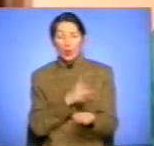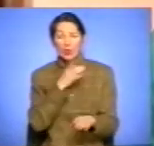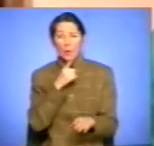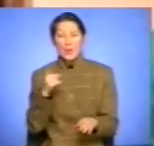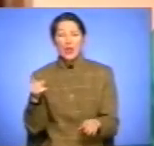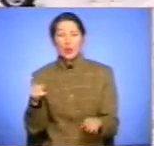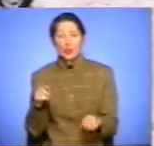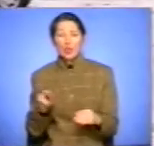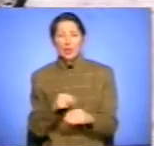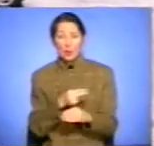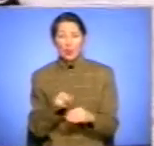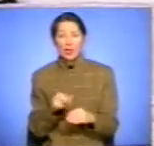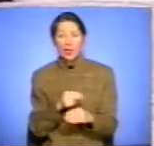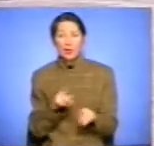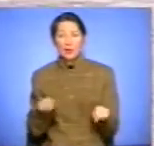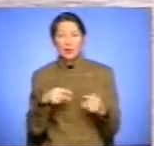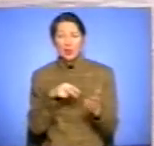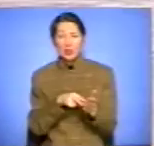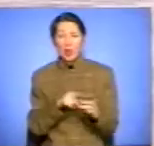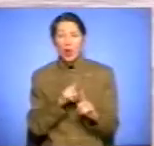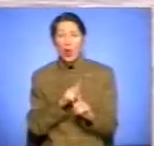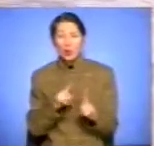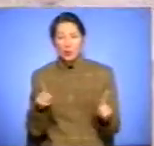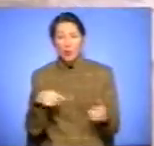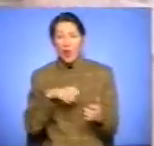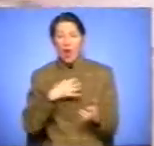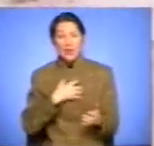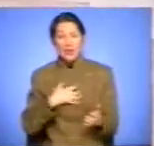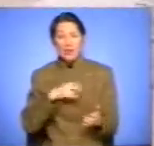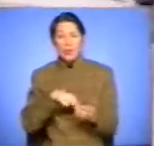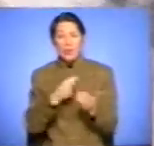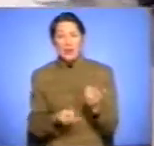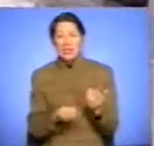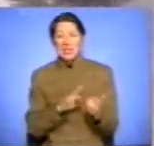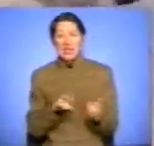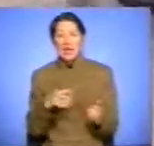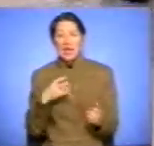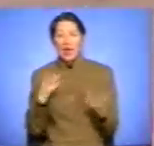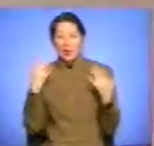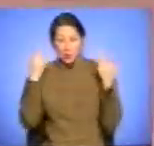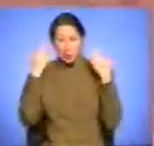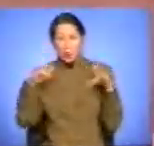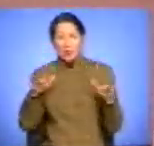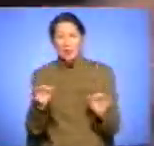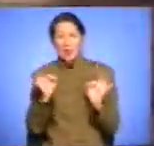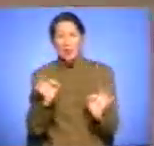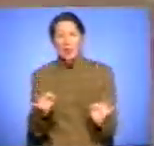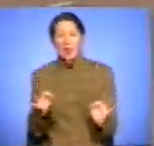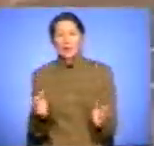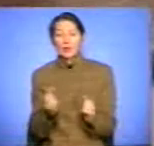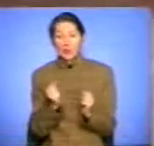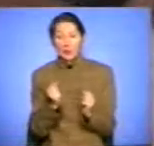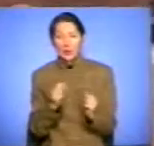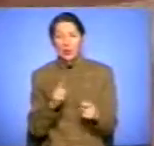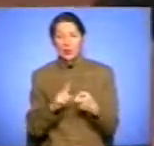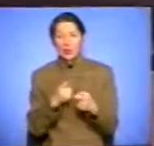реабілітації проходить особливо випадінні не розгубитися і порватися Від цього залежить чи отримає людина перелом чи